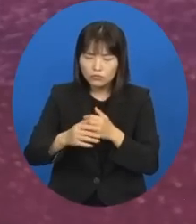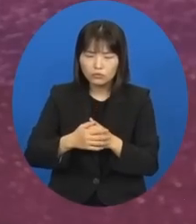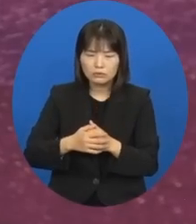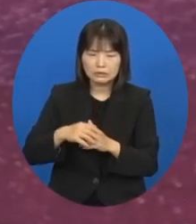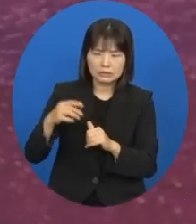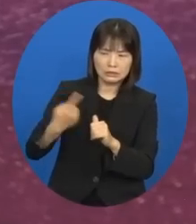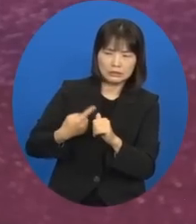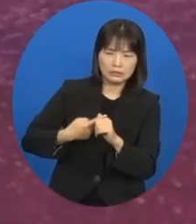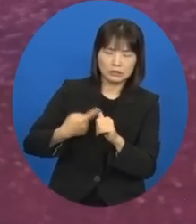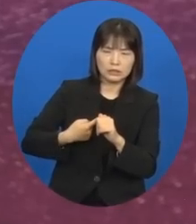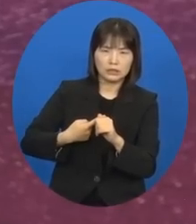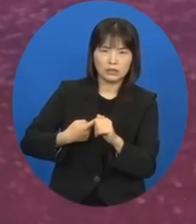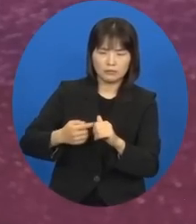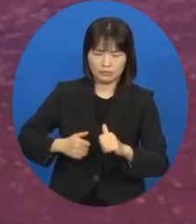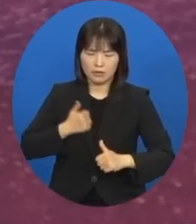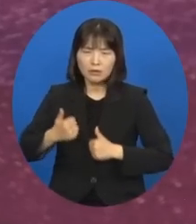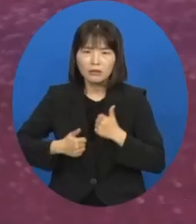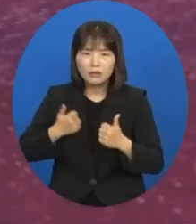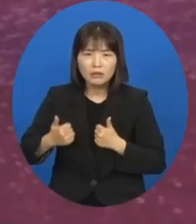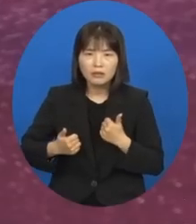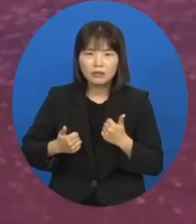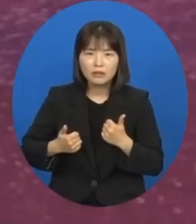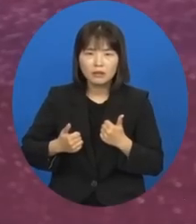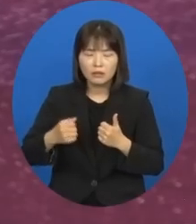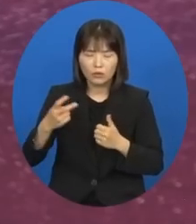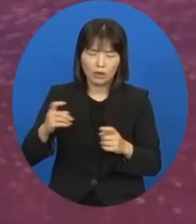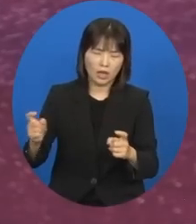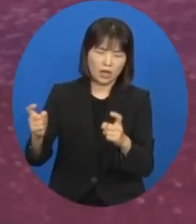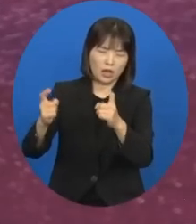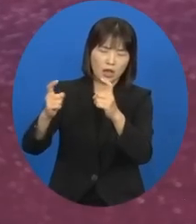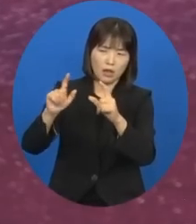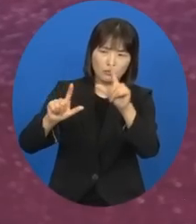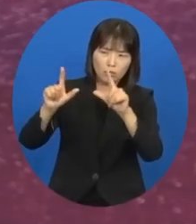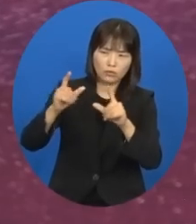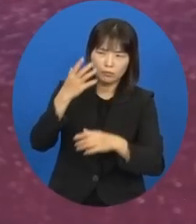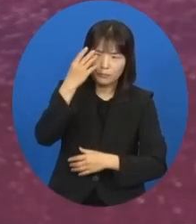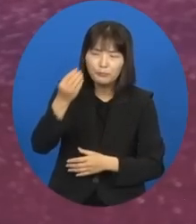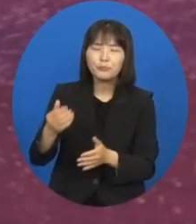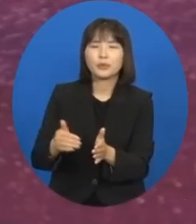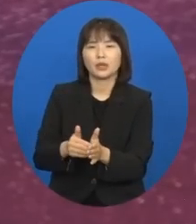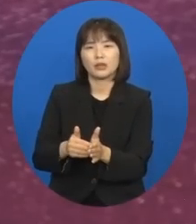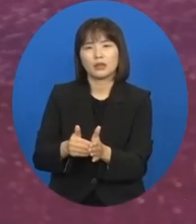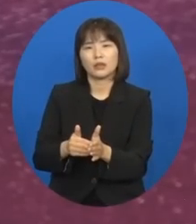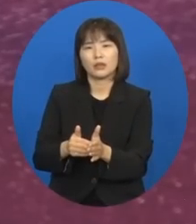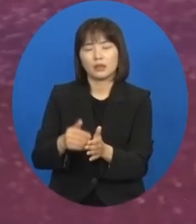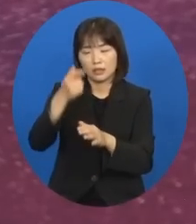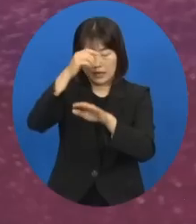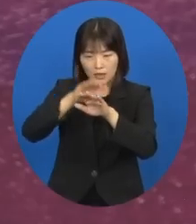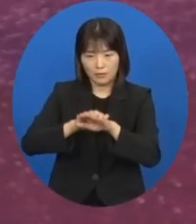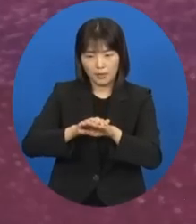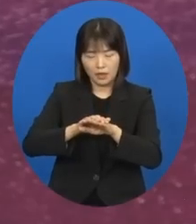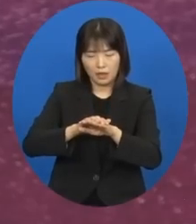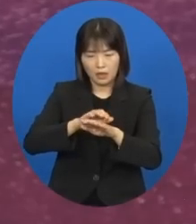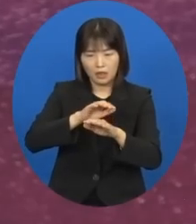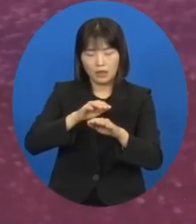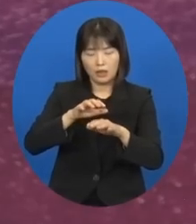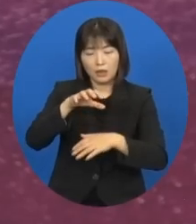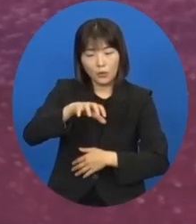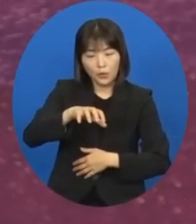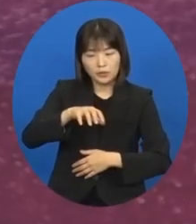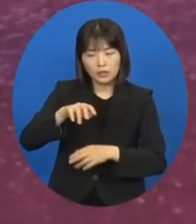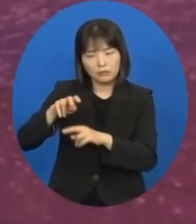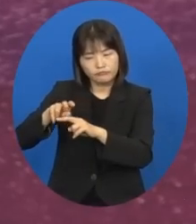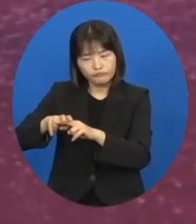있어서는 안 되는 분노와 그리고 다툼의 모습을 보았습니다 예배당 한 켠에 앉아 있는 어느